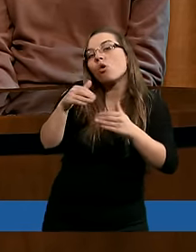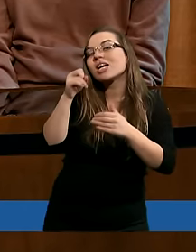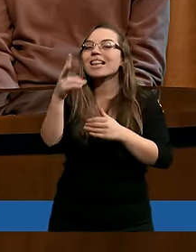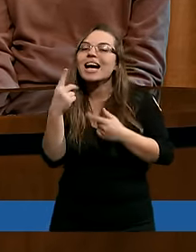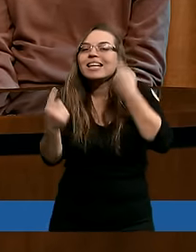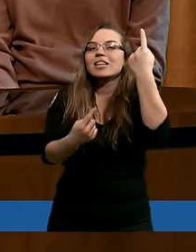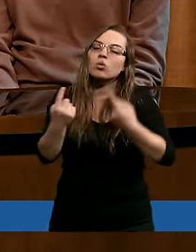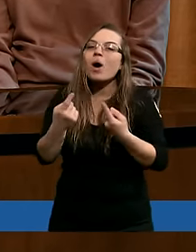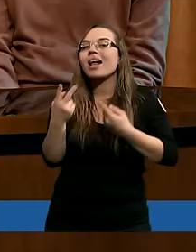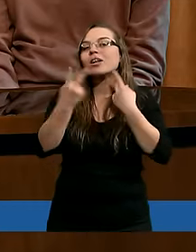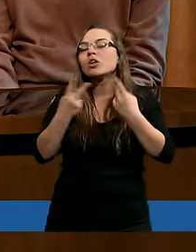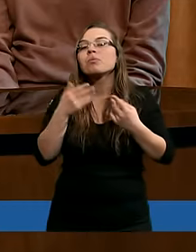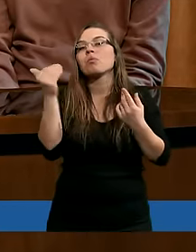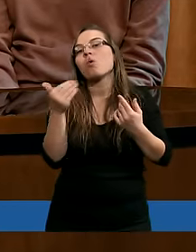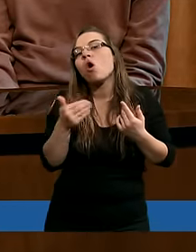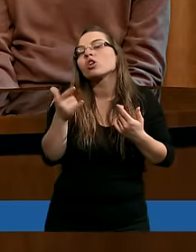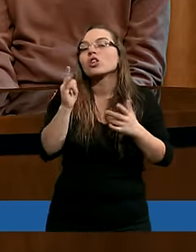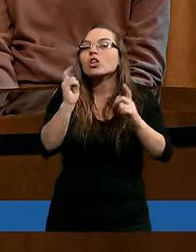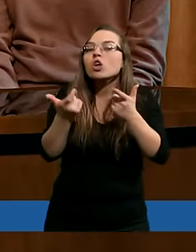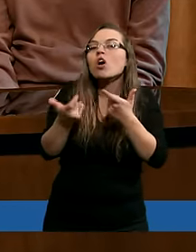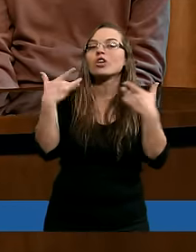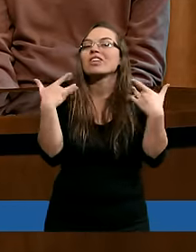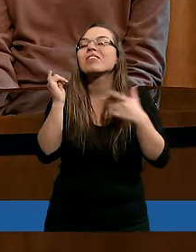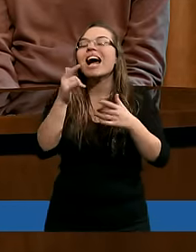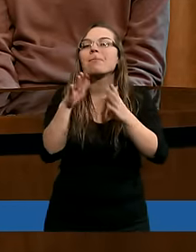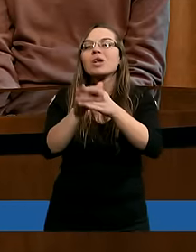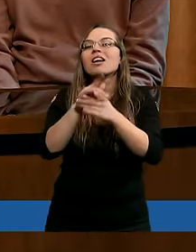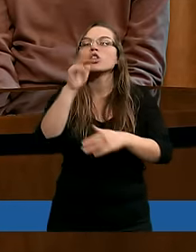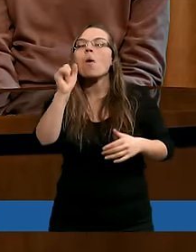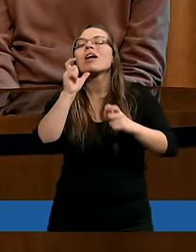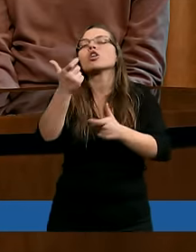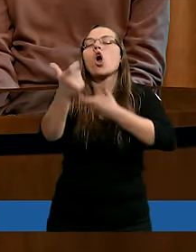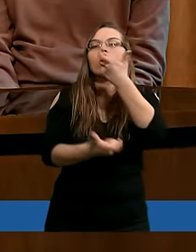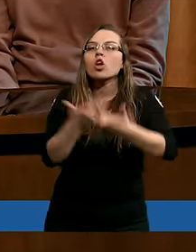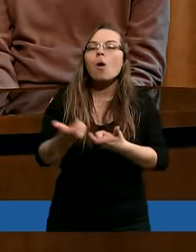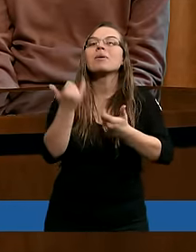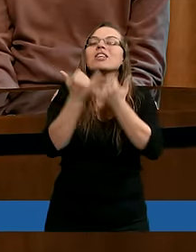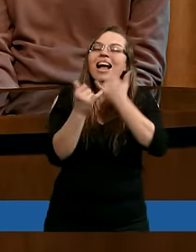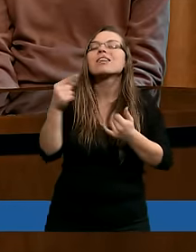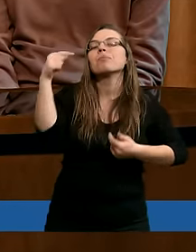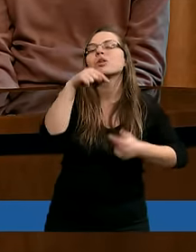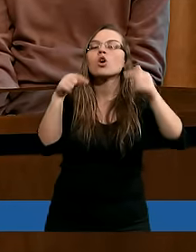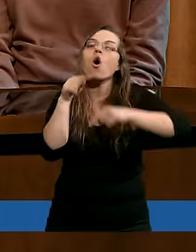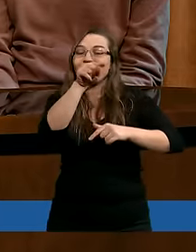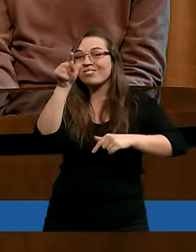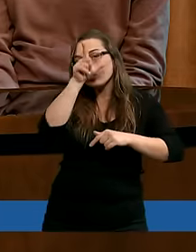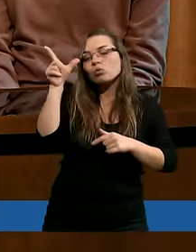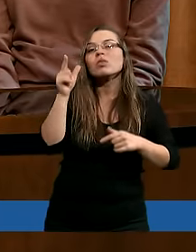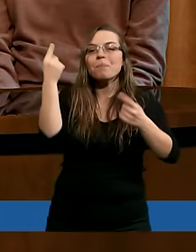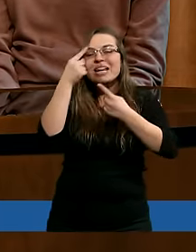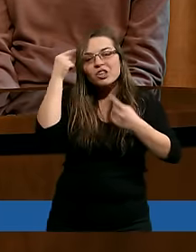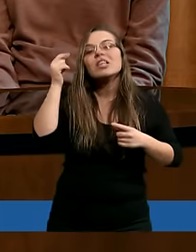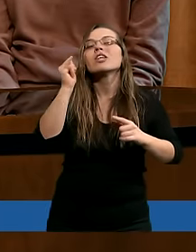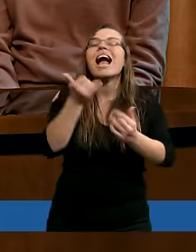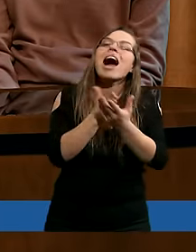sytuacji nie czytać, może posiedzieć jak przyjaciele Hioba? Co zrobić, kiedy komuś przychodzą takie myśli, które zmierzają do samobójstwa,